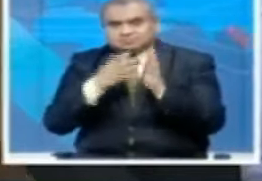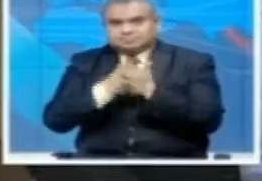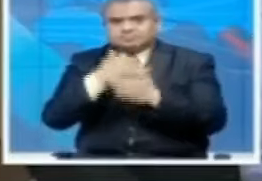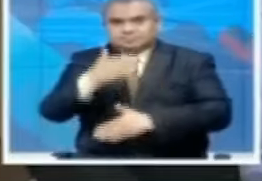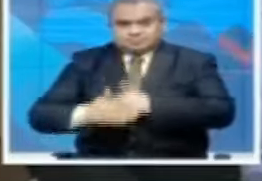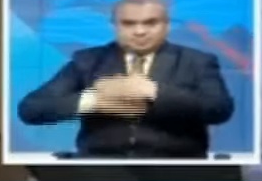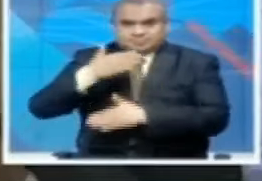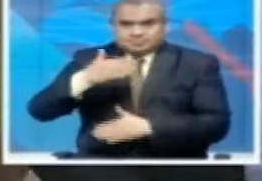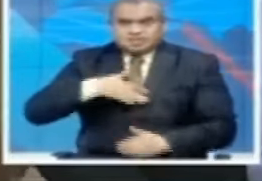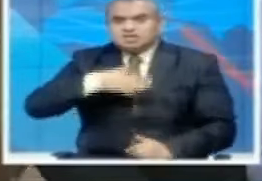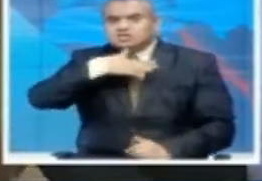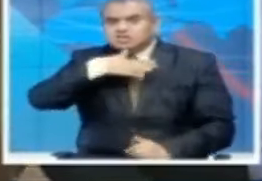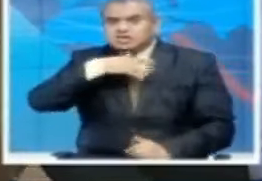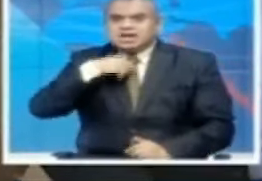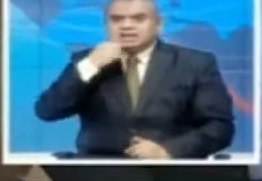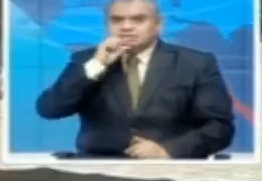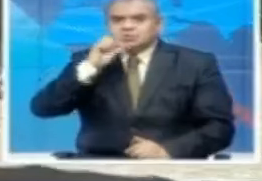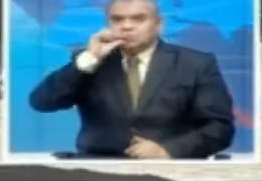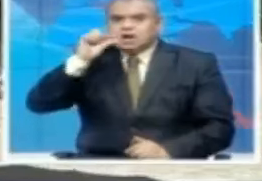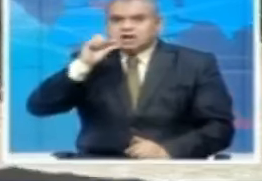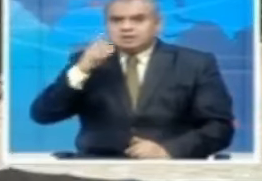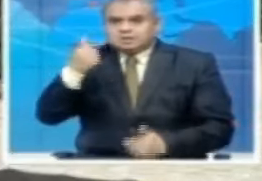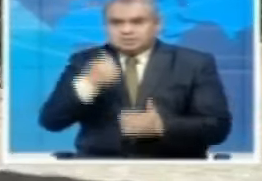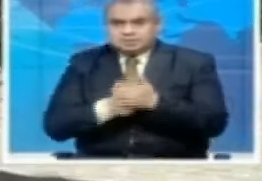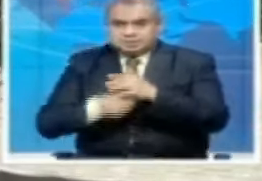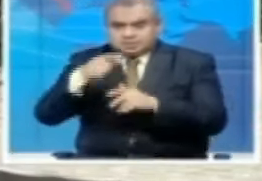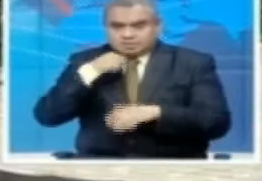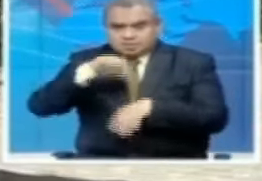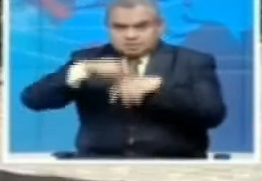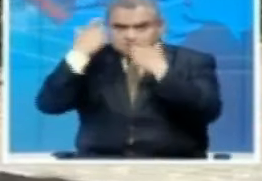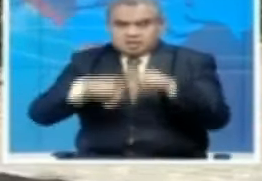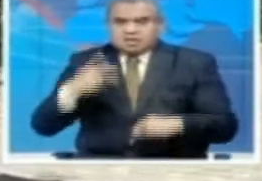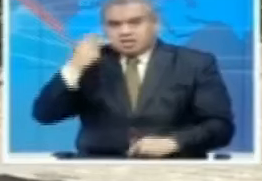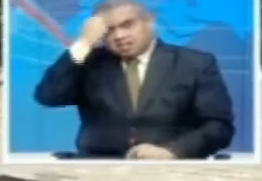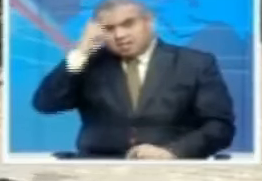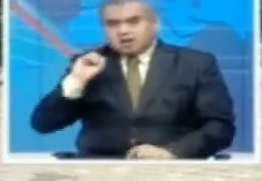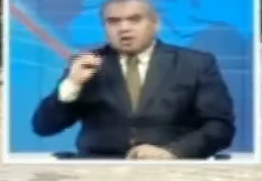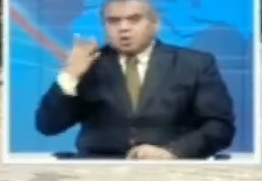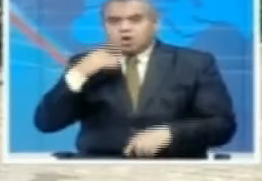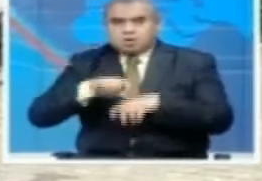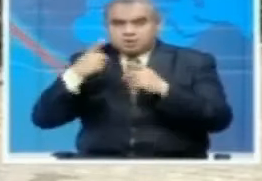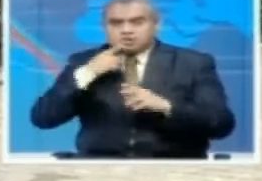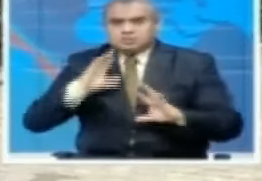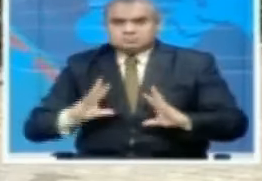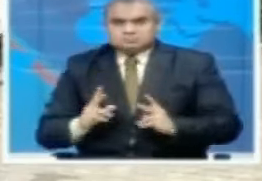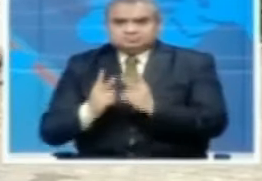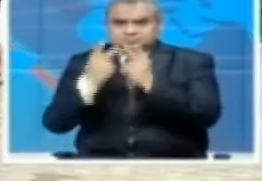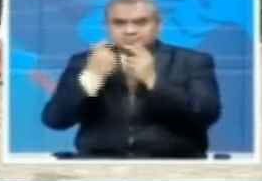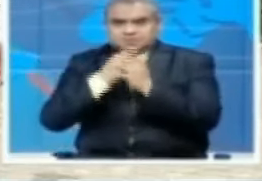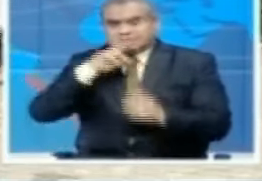على الشيخ زويد. ان الدوله من 2014 اهتمت بسيناء اهتمام غير مسبوق، واصبح